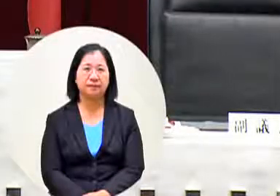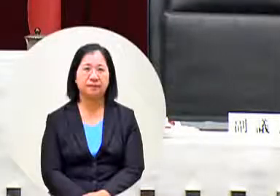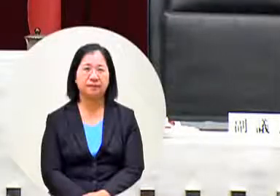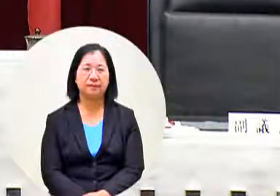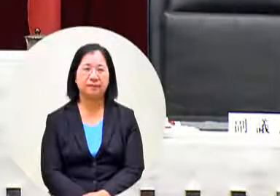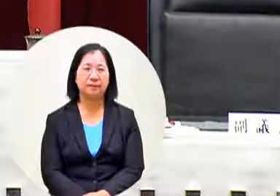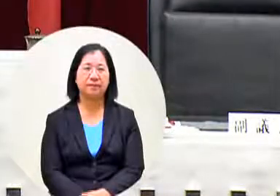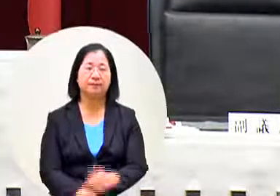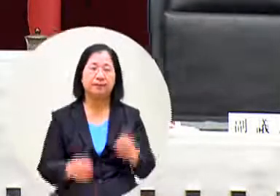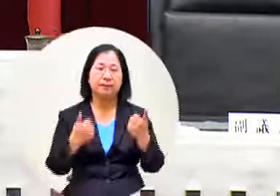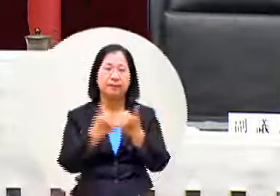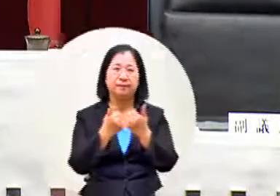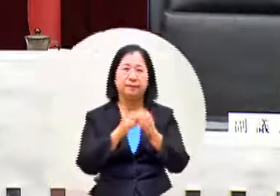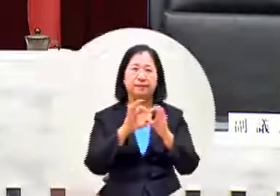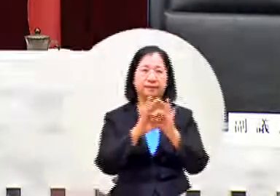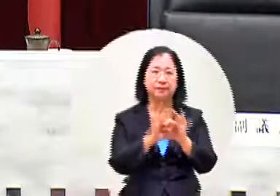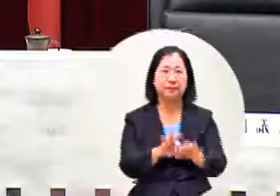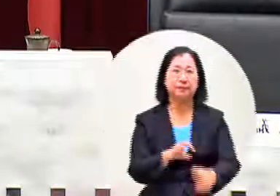继续开会哈。